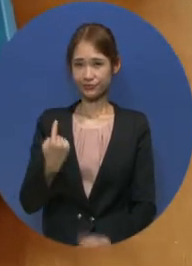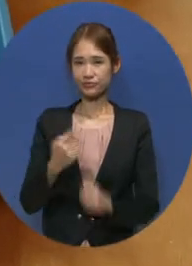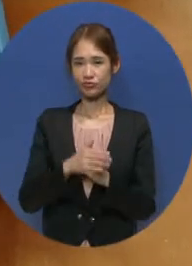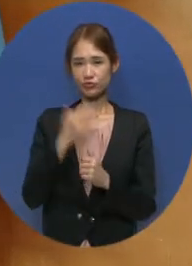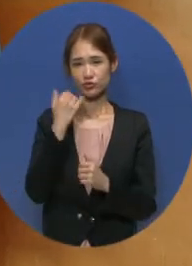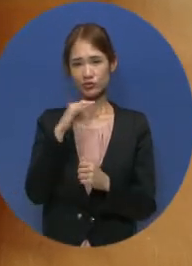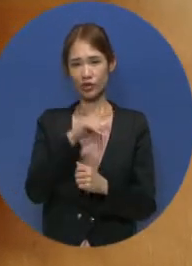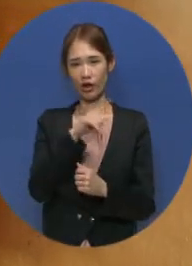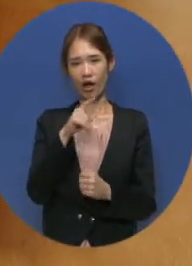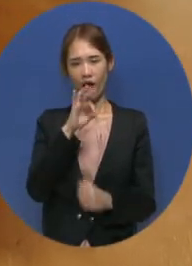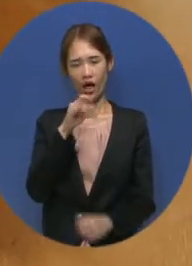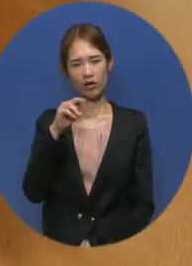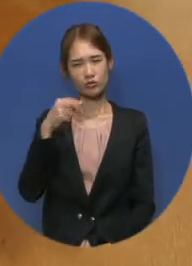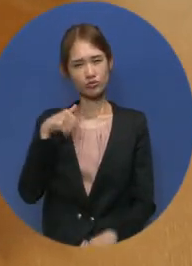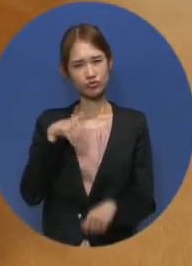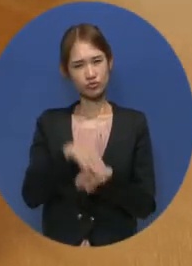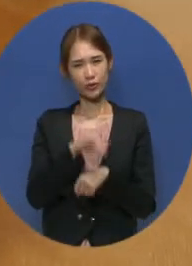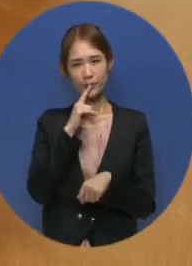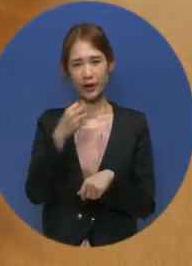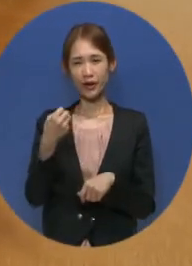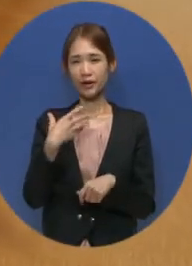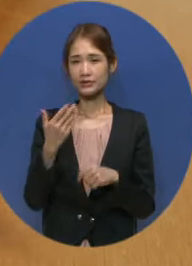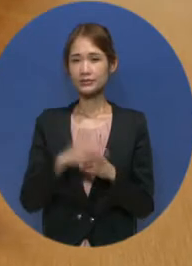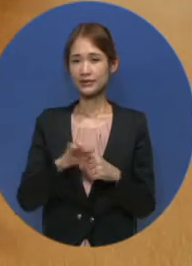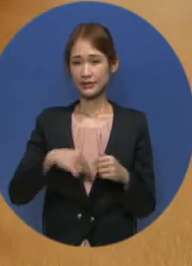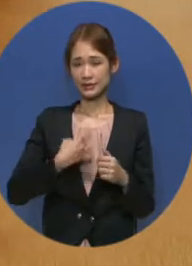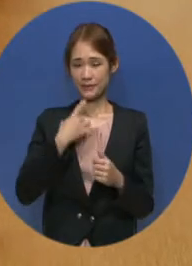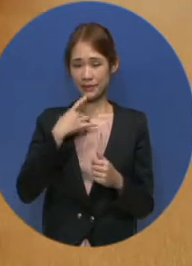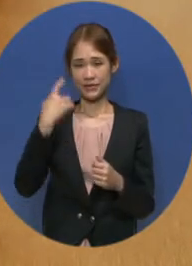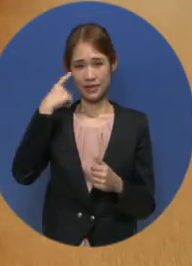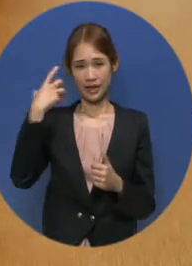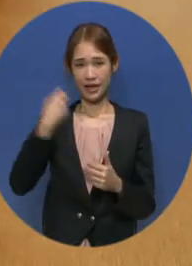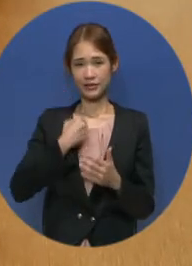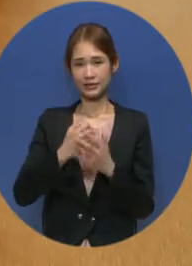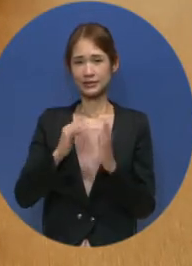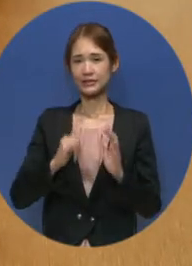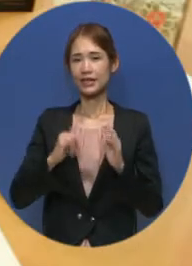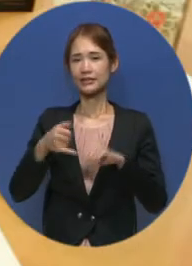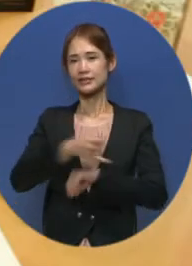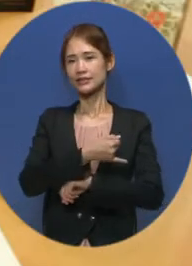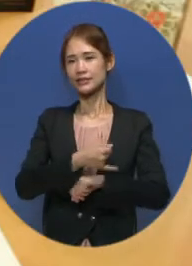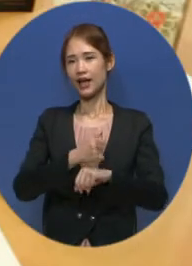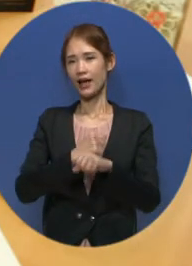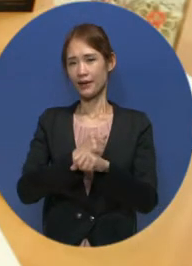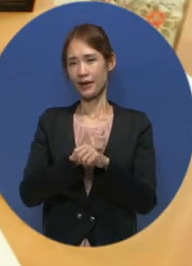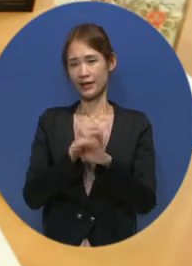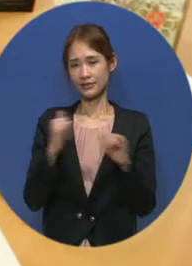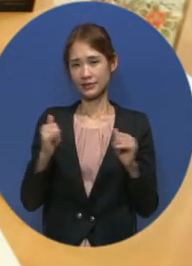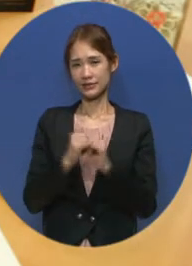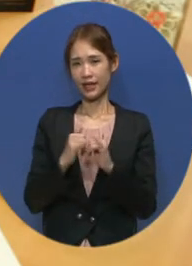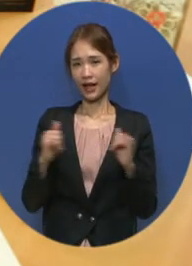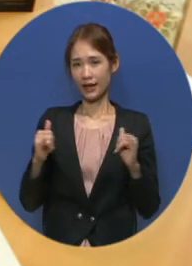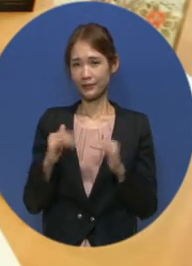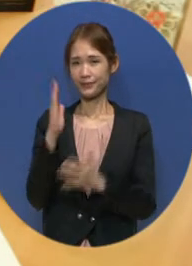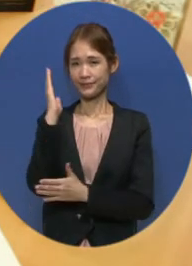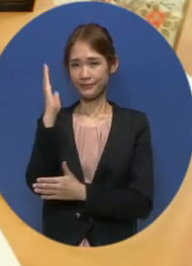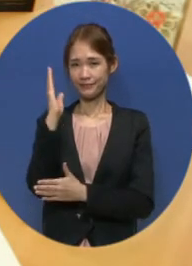누군가는 아날로그라고 말하지만 자신만의 철학으로 세상을 디자인하는 사람들의 이야기.